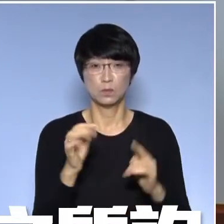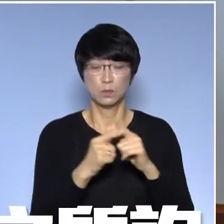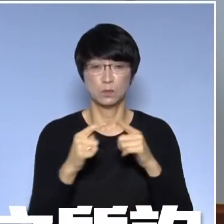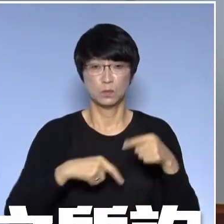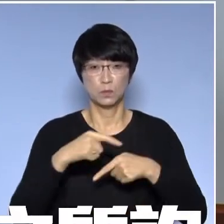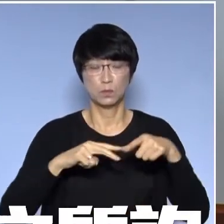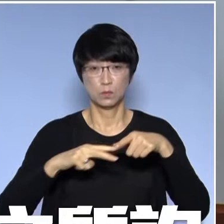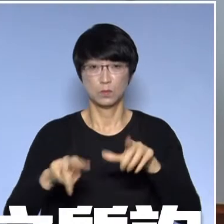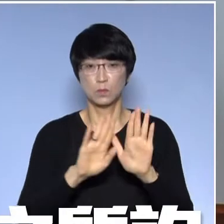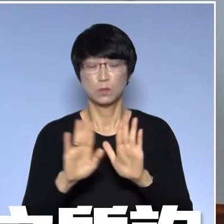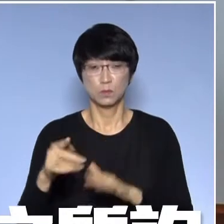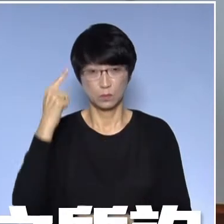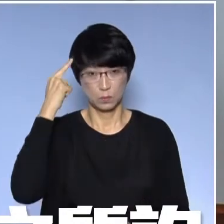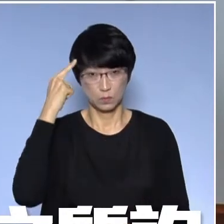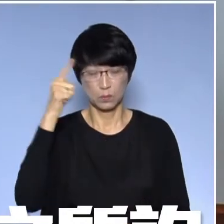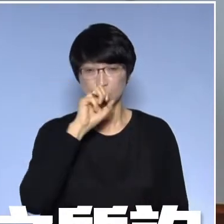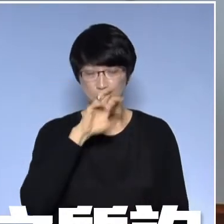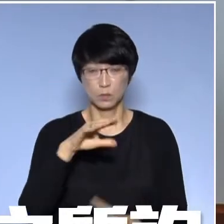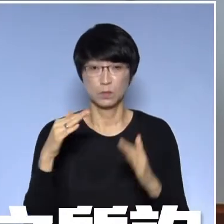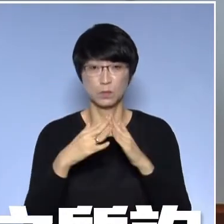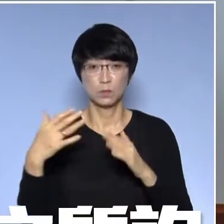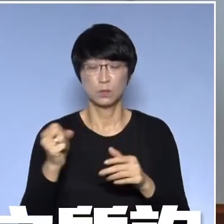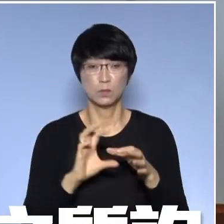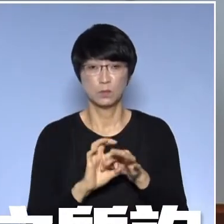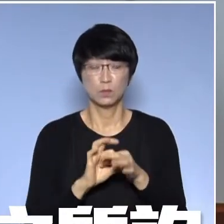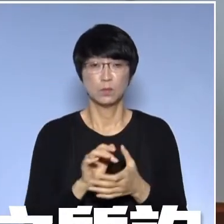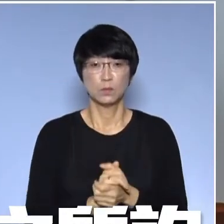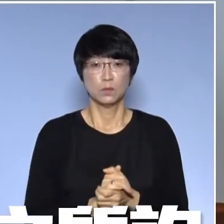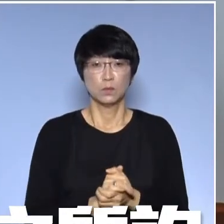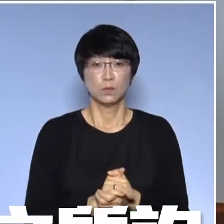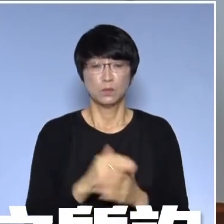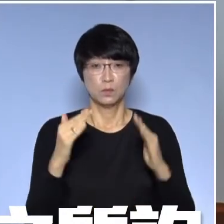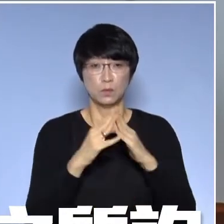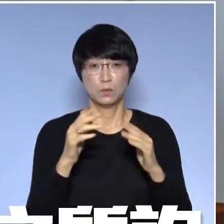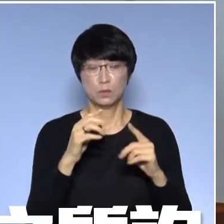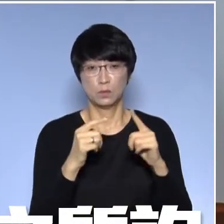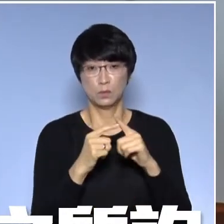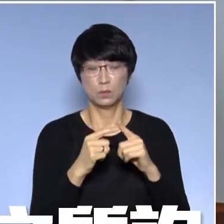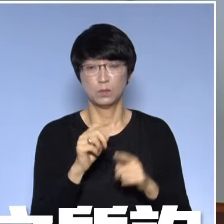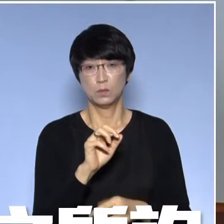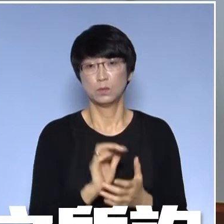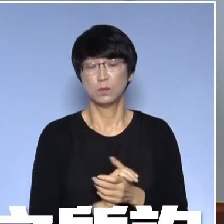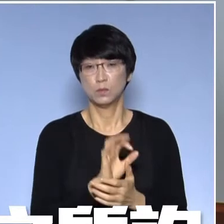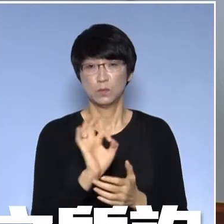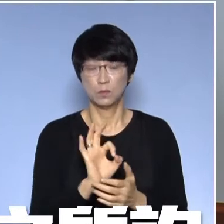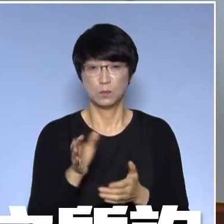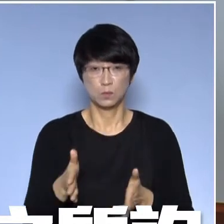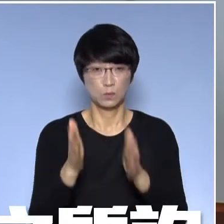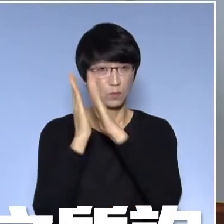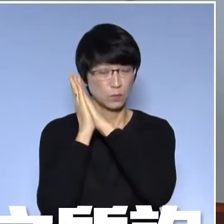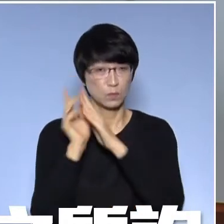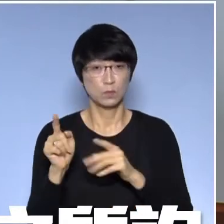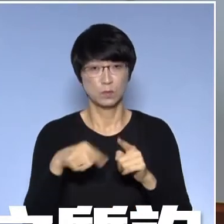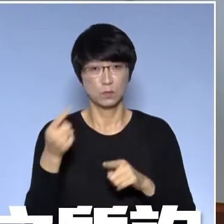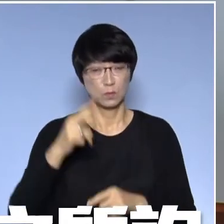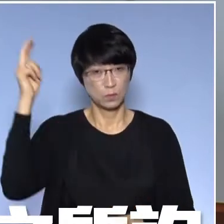們的。我想問一下局長，針對了這些無家者的多的地區，政府可不可以將這些額外的支援服務是恆